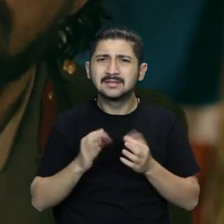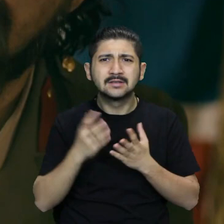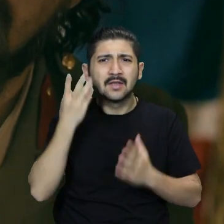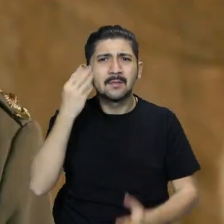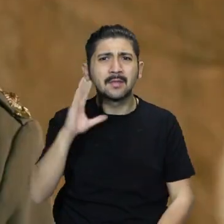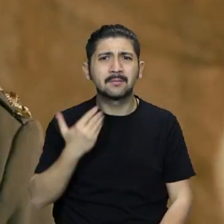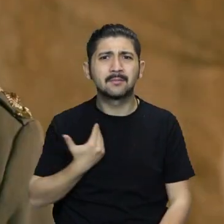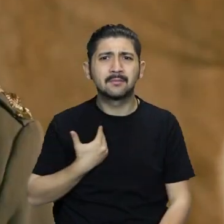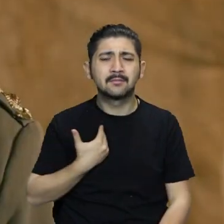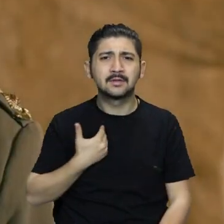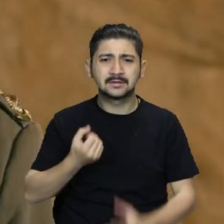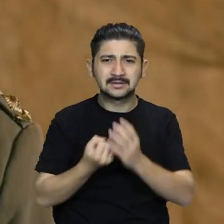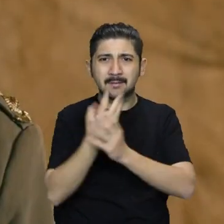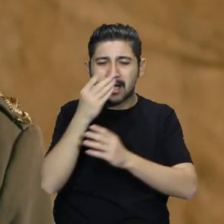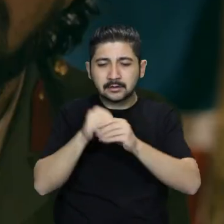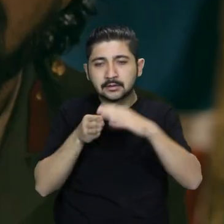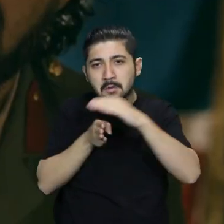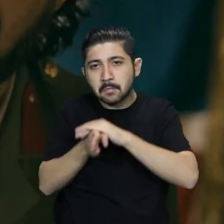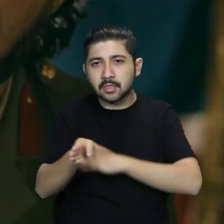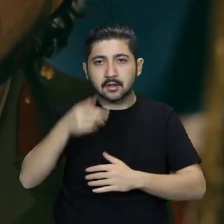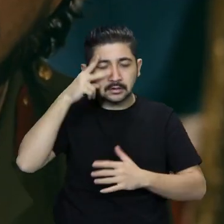Nasıl anlamadım? Sabah tesise sızmışlar.